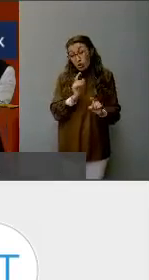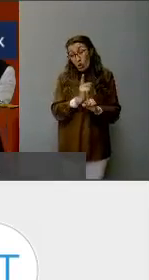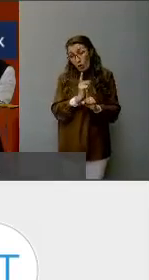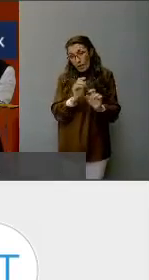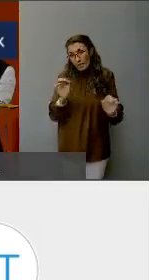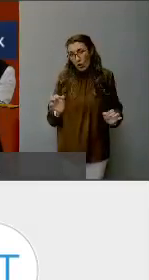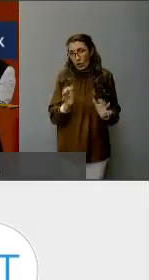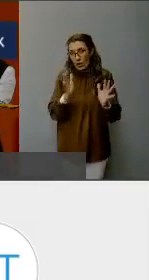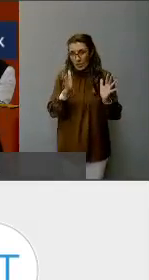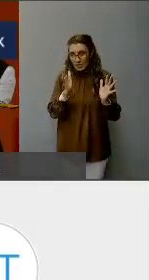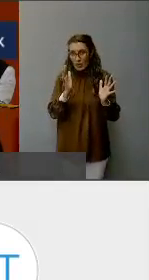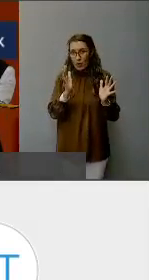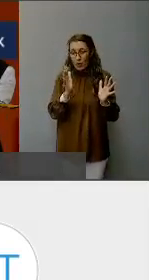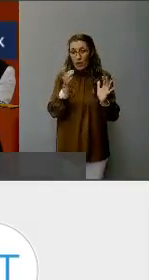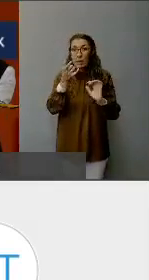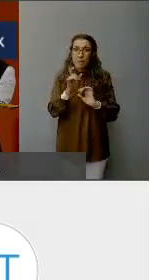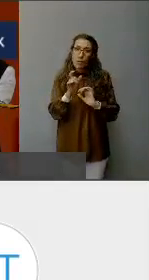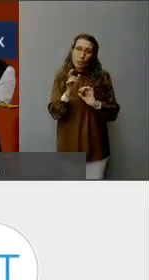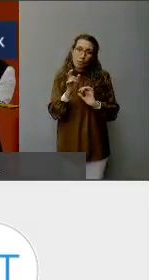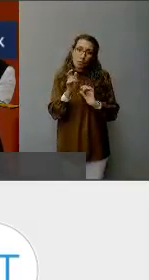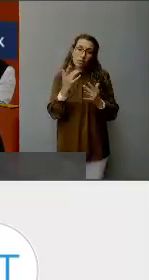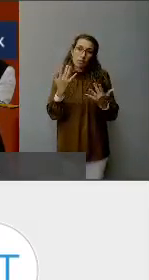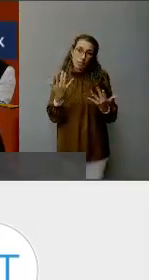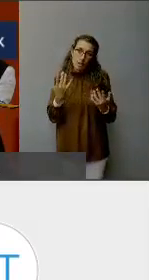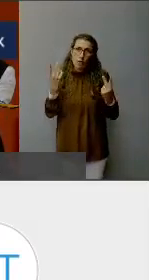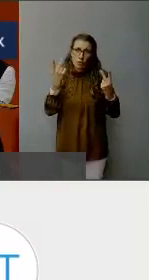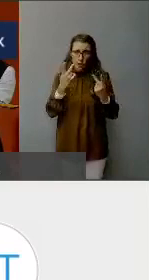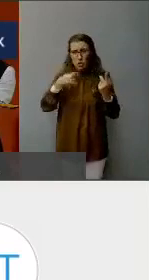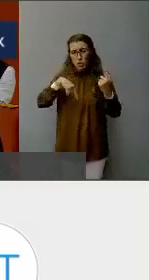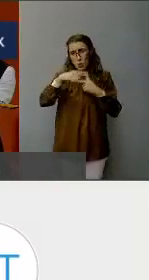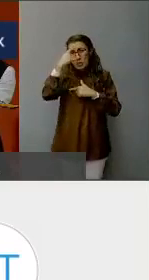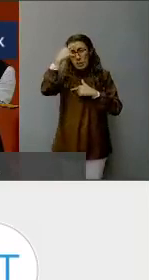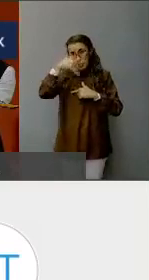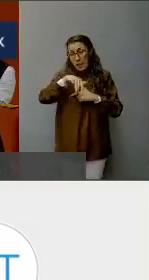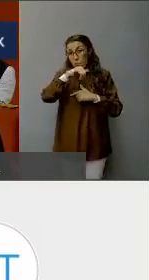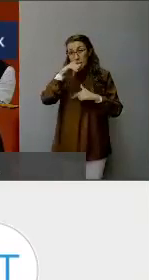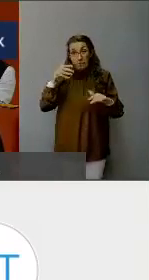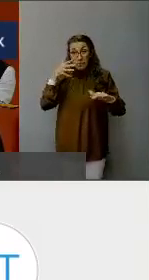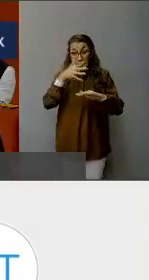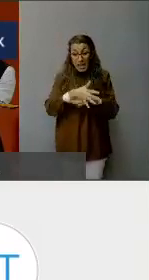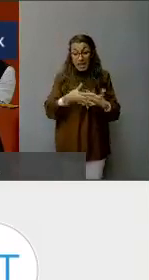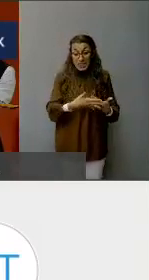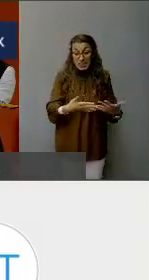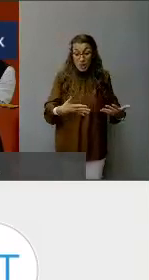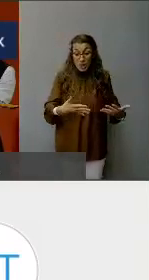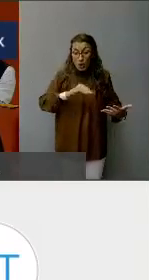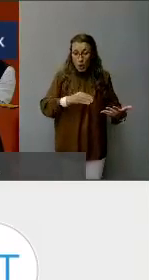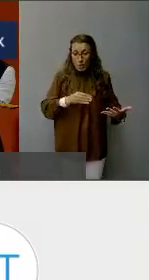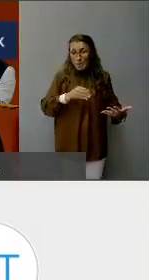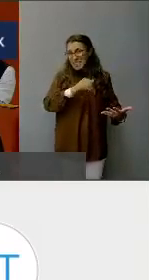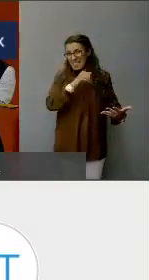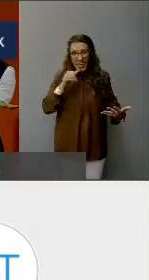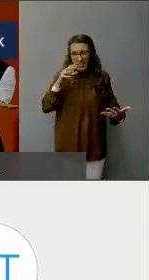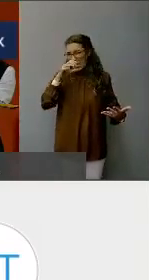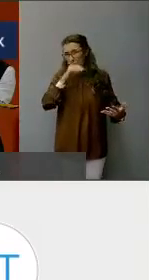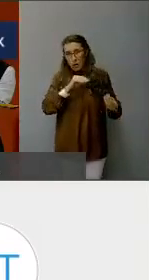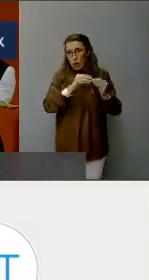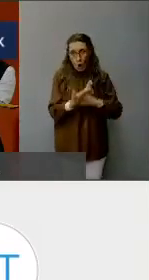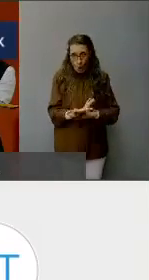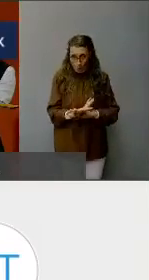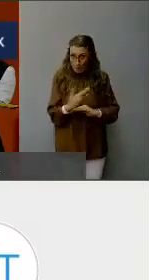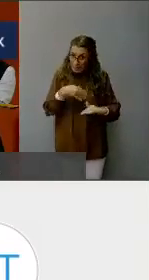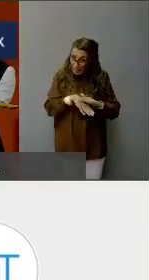non nessuno nega la necessità di mettere mano a quel territorio ma il come si mette di nascosto